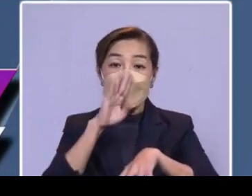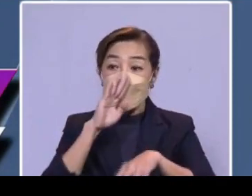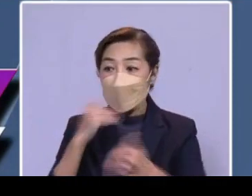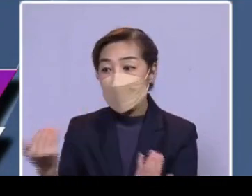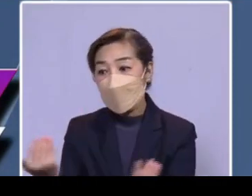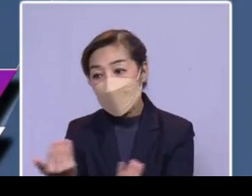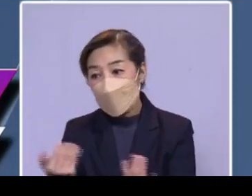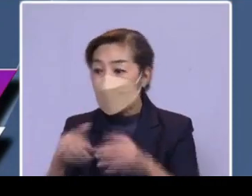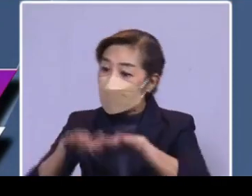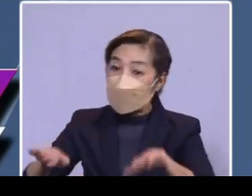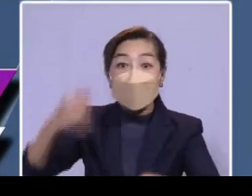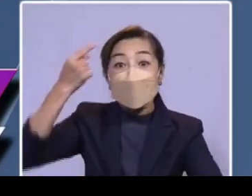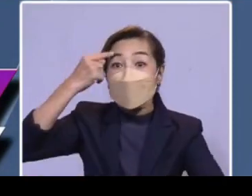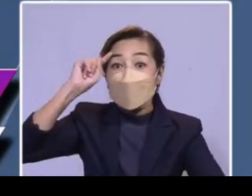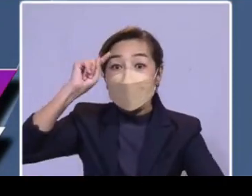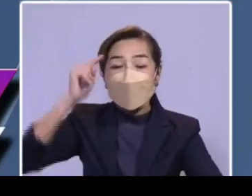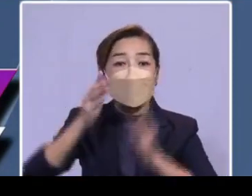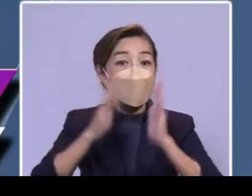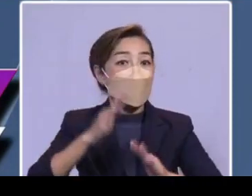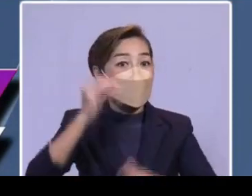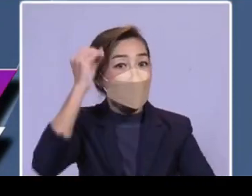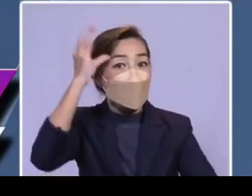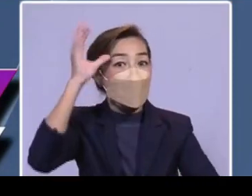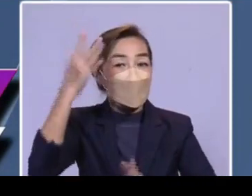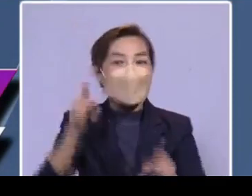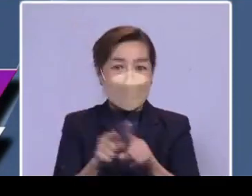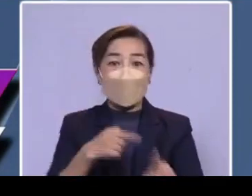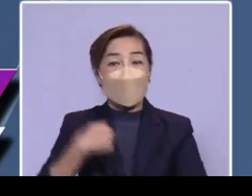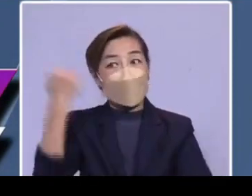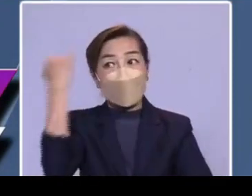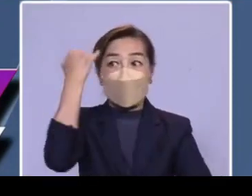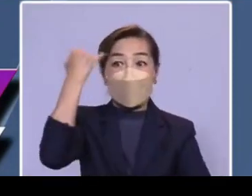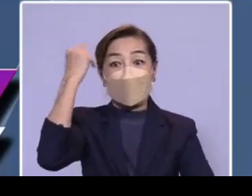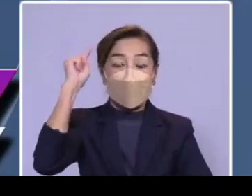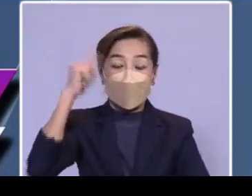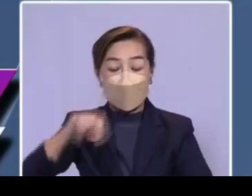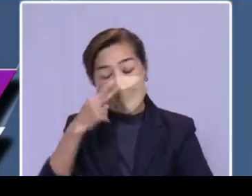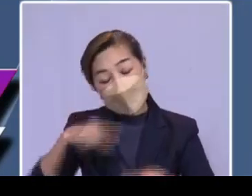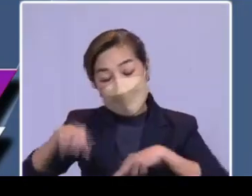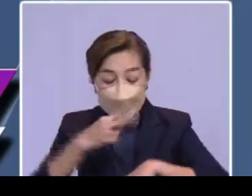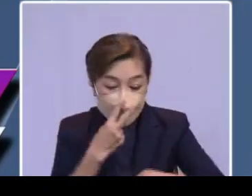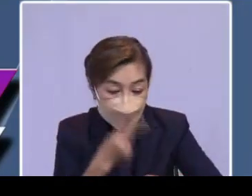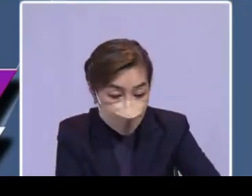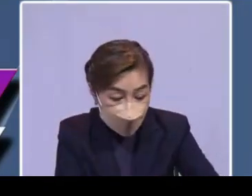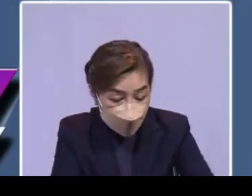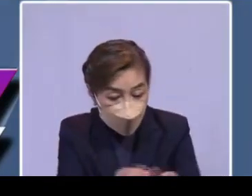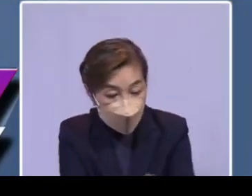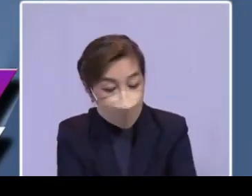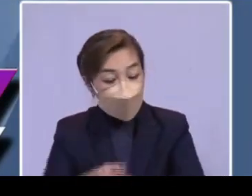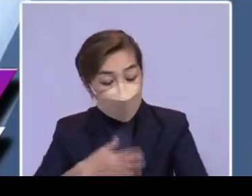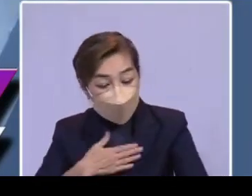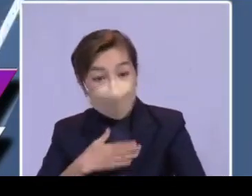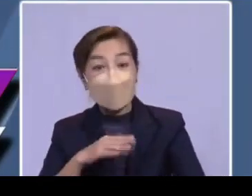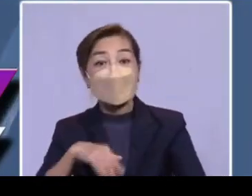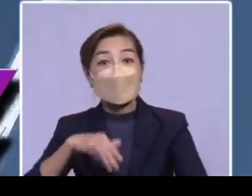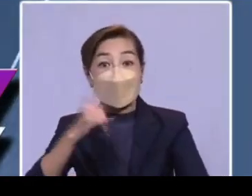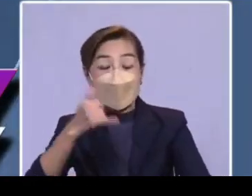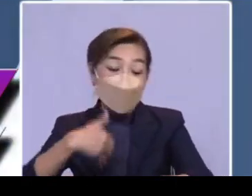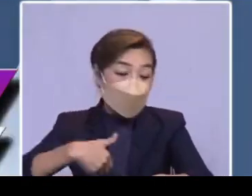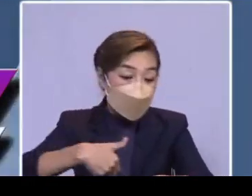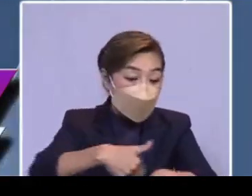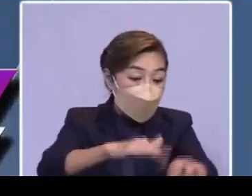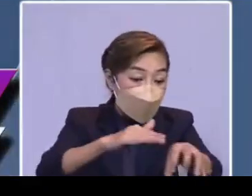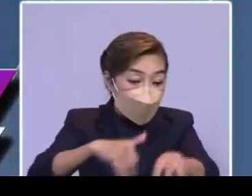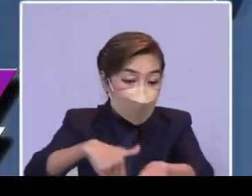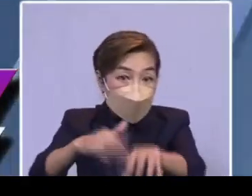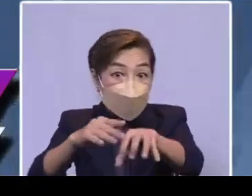เด็กๆเนี่ยหรือว่าคนไร้ความรู้อย่างผมเนี่ยไปตรวจเจอไปพบเจอนะผมใช้เท้าเขี่ยมือเขี่ยเนี่ยแล้ว